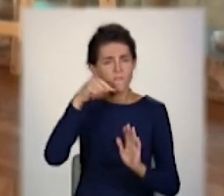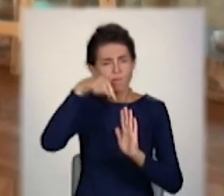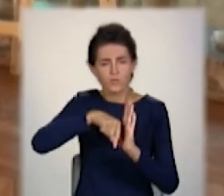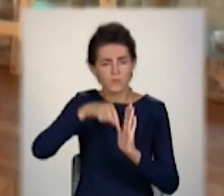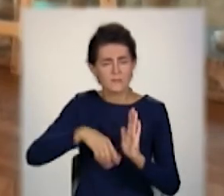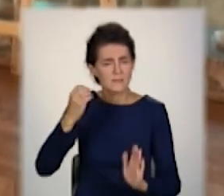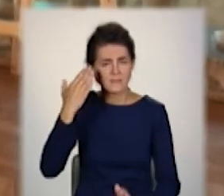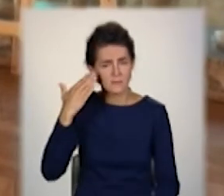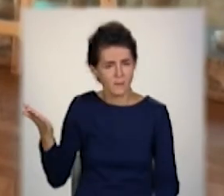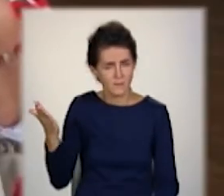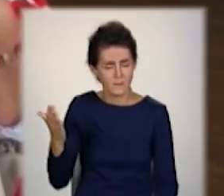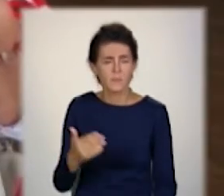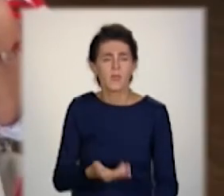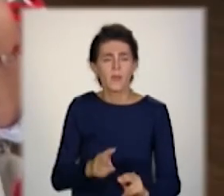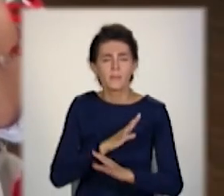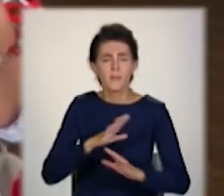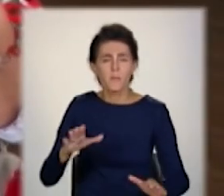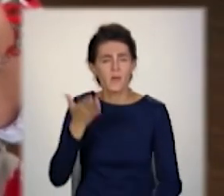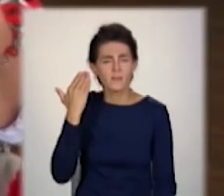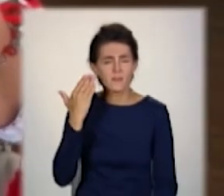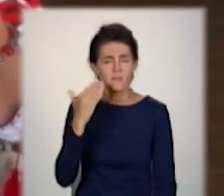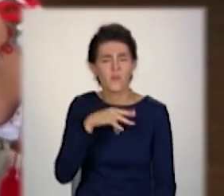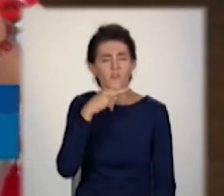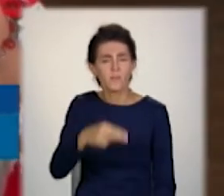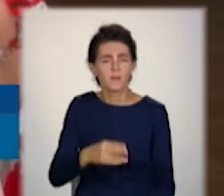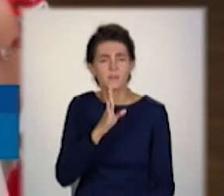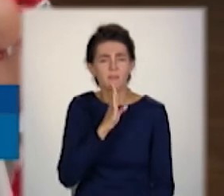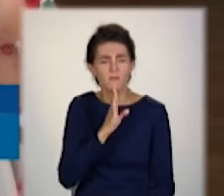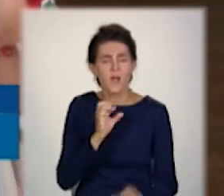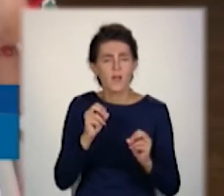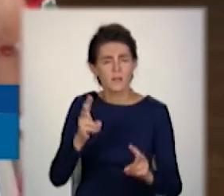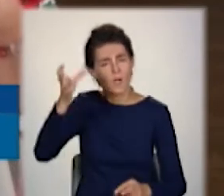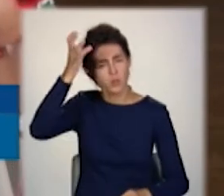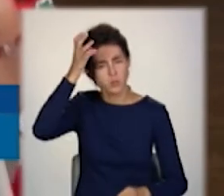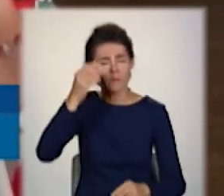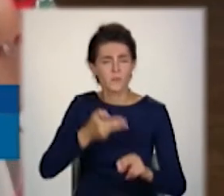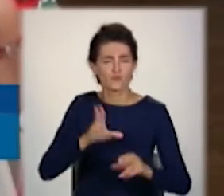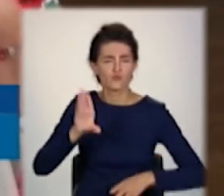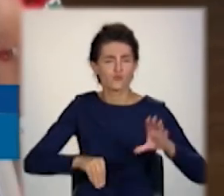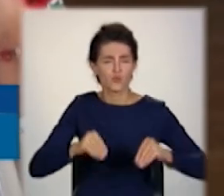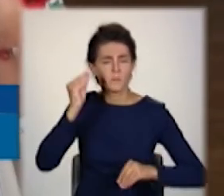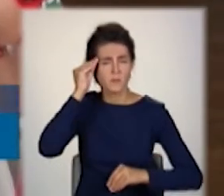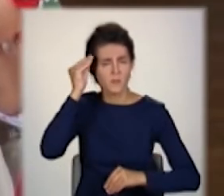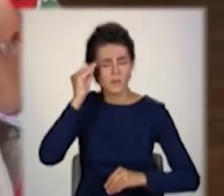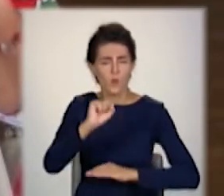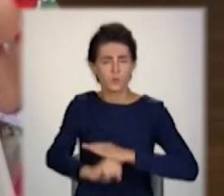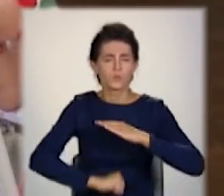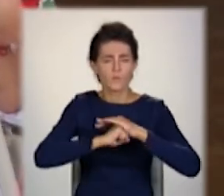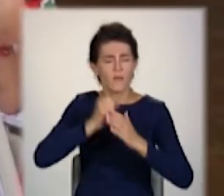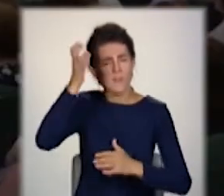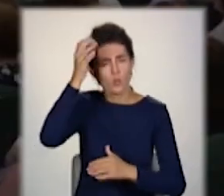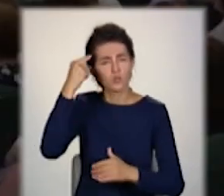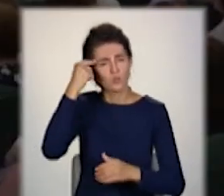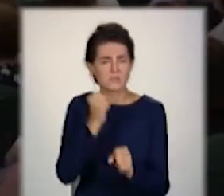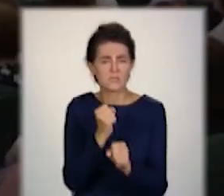было внимания к женщине как к науке, и всегда считалось, что в основном науку делают